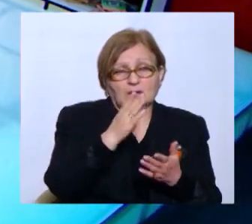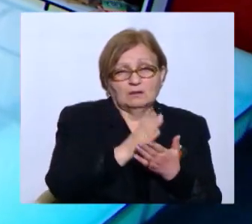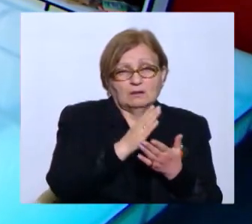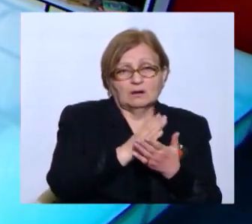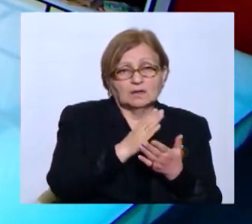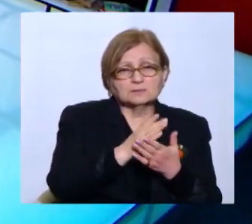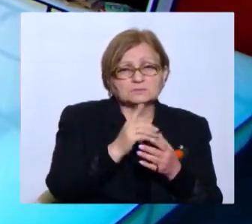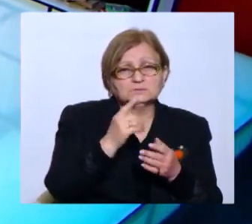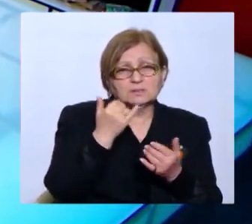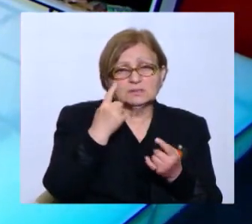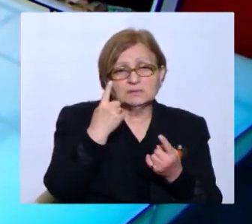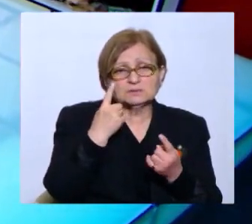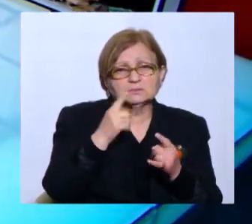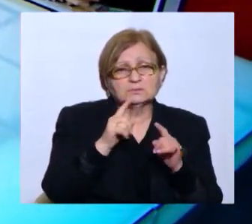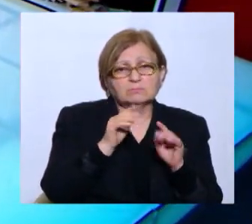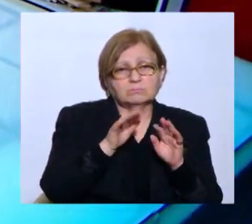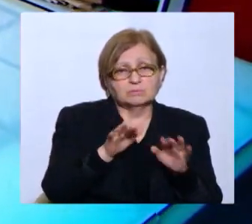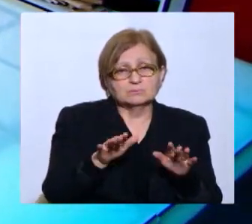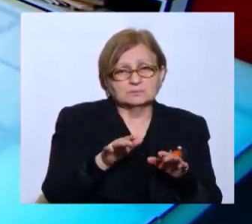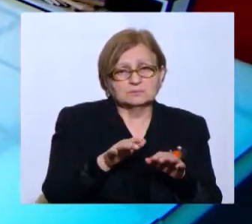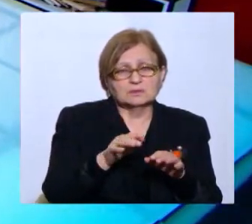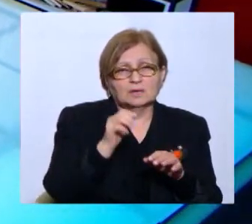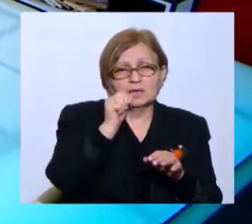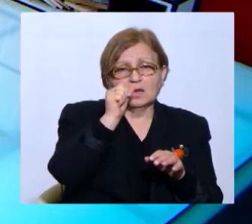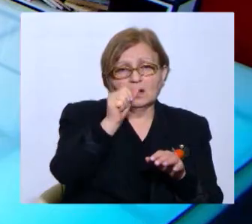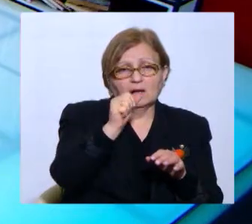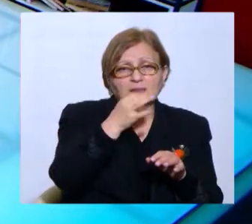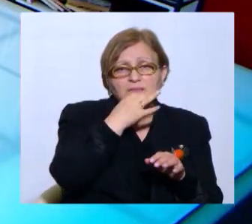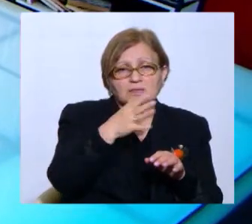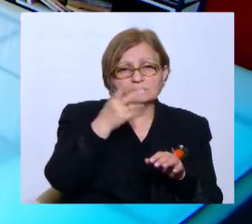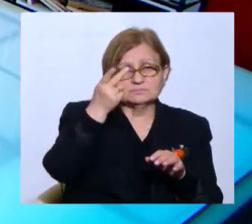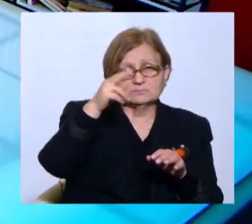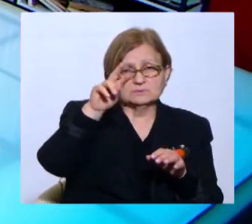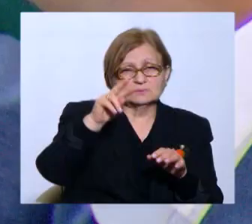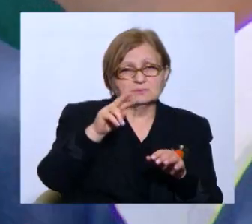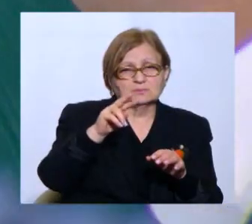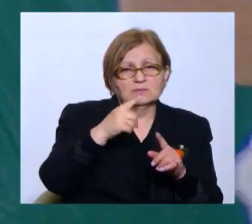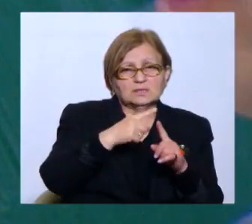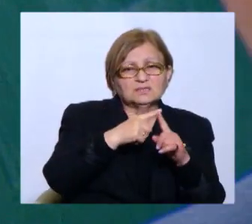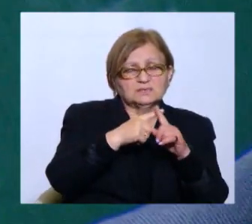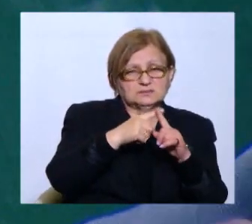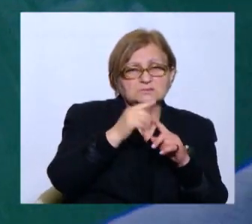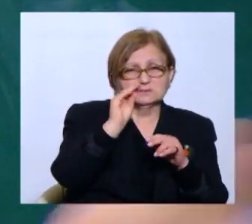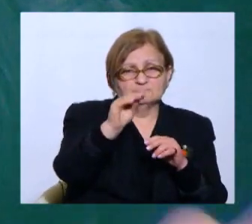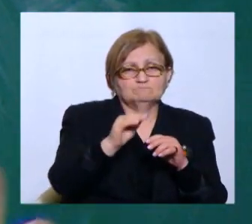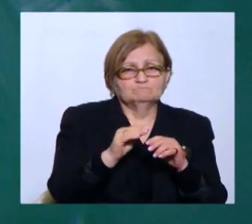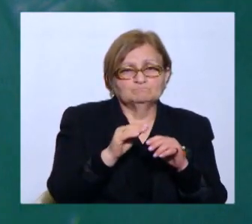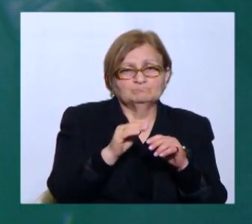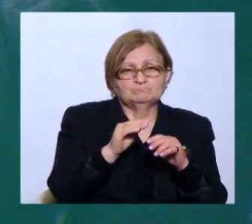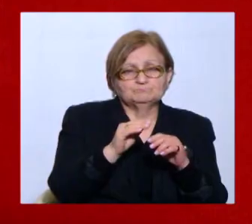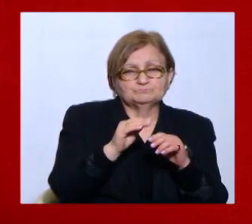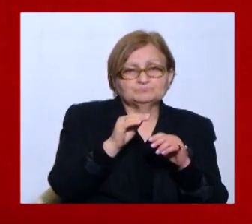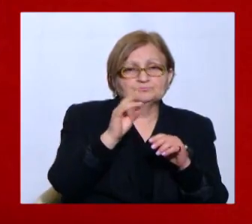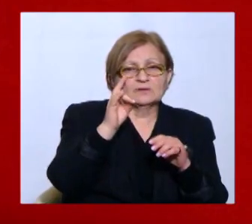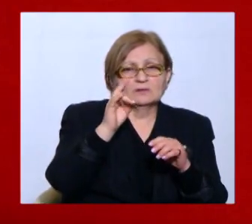ესეთი ფუნქცია, თუ ჩვენ შეგვიძლია ნებისმიერ ხარისხში ავიყვანოთ, მოდით დავუწყოთ x-ი, იმიტომ რომ აი ეს მიჩეული ვართ, რომ n-ი არის როგორც